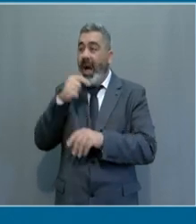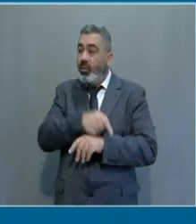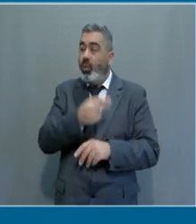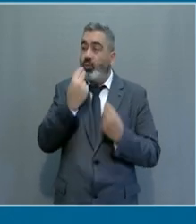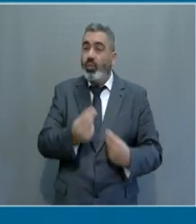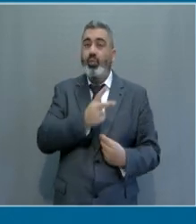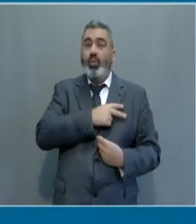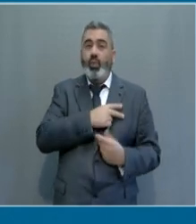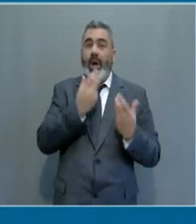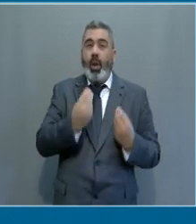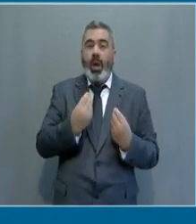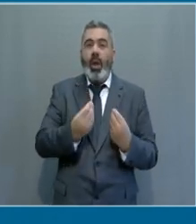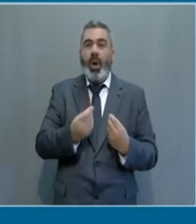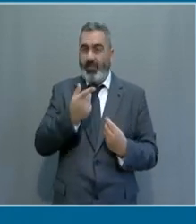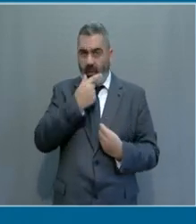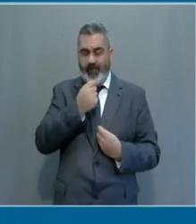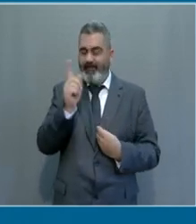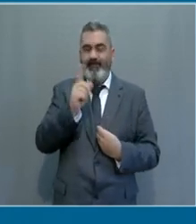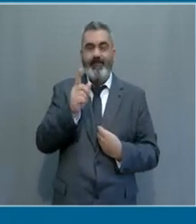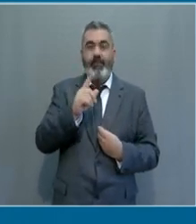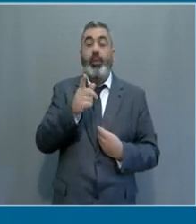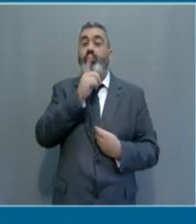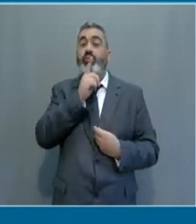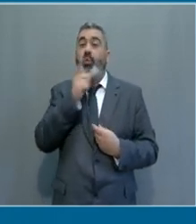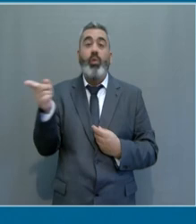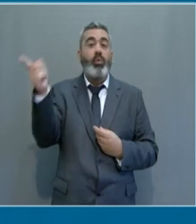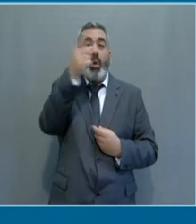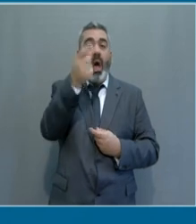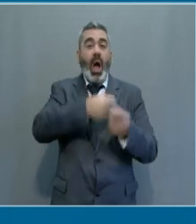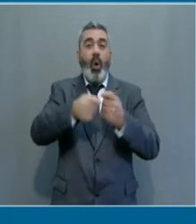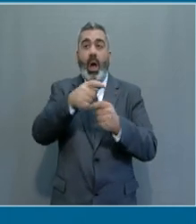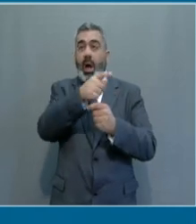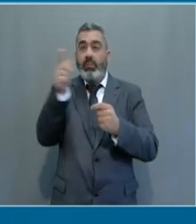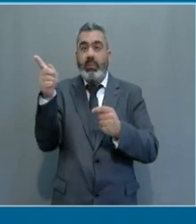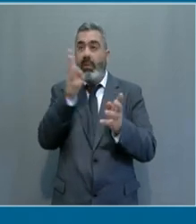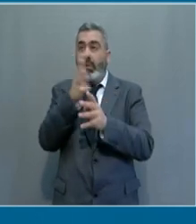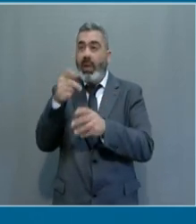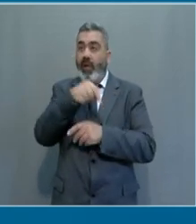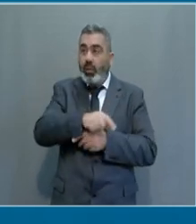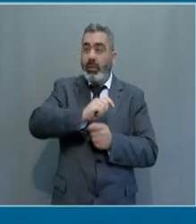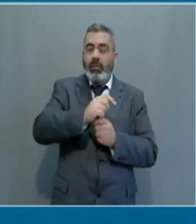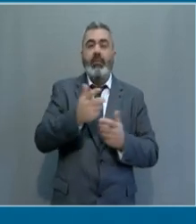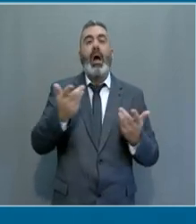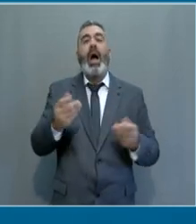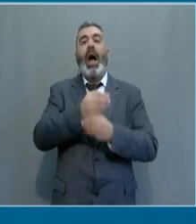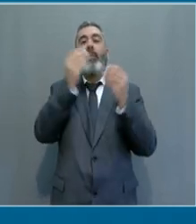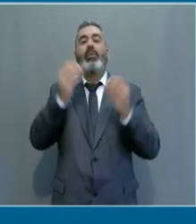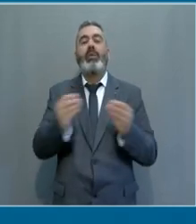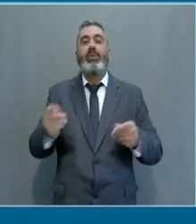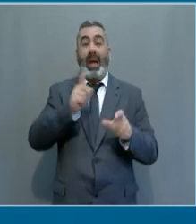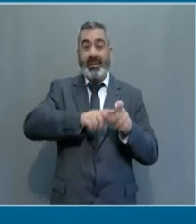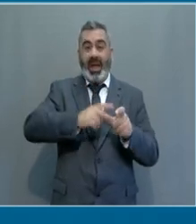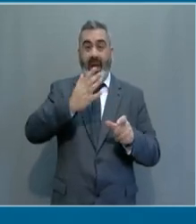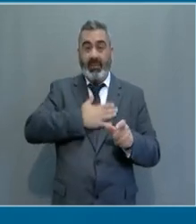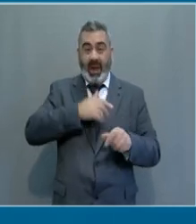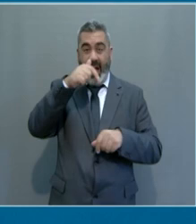δεν είναι πάντα εύκολο, αλλά και από τις αγορές. Με αποτέλεσμα να είμαστε σήμερα μία από τις πιο γρήγορα αναπτυσσόμενες εταιρείες